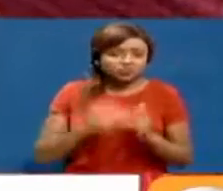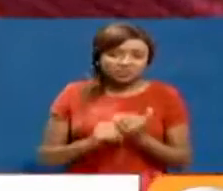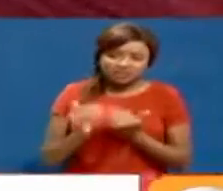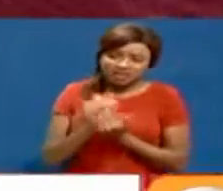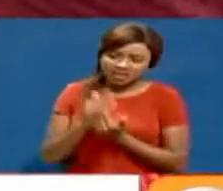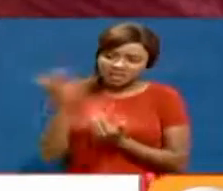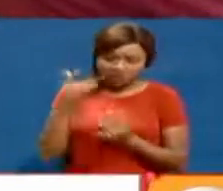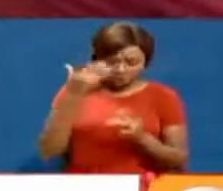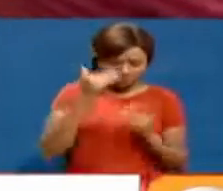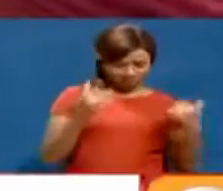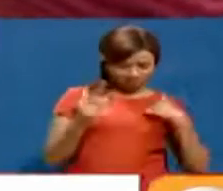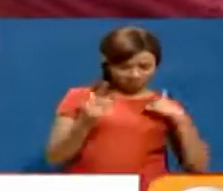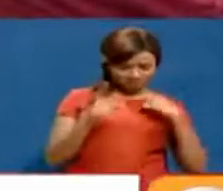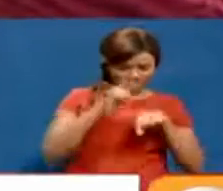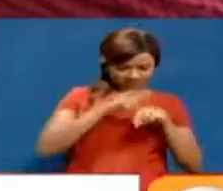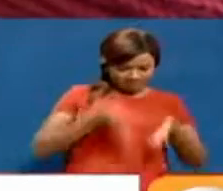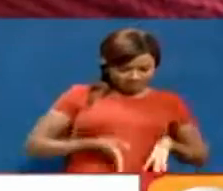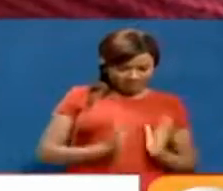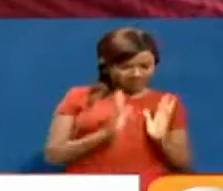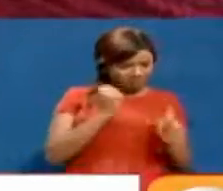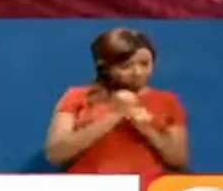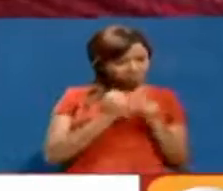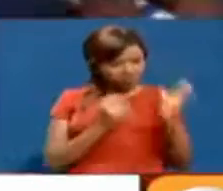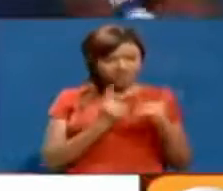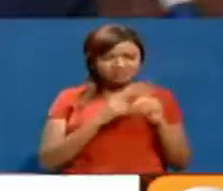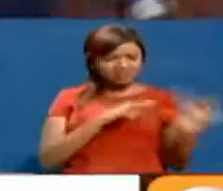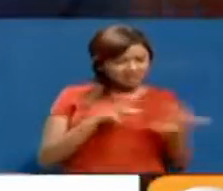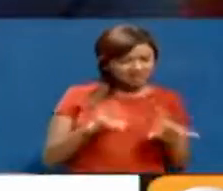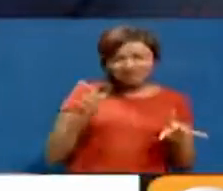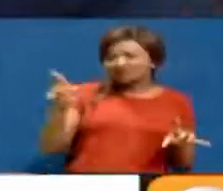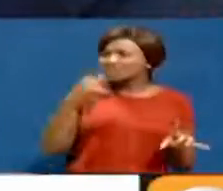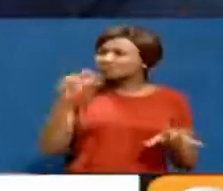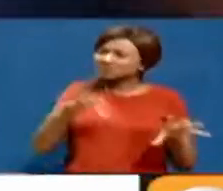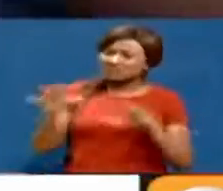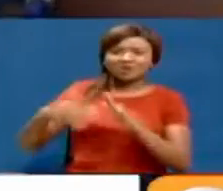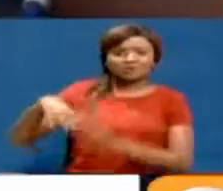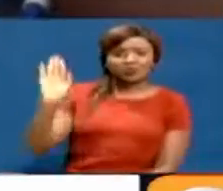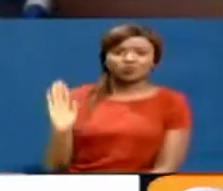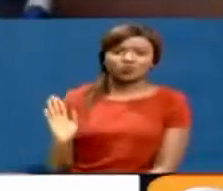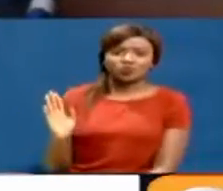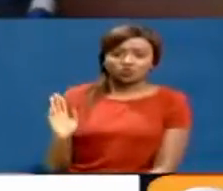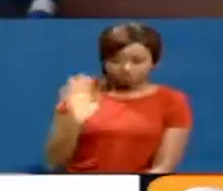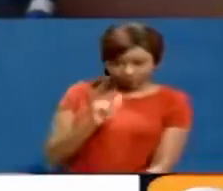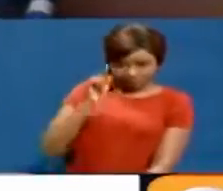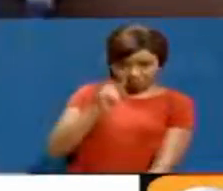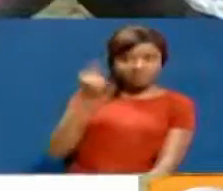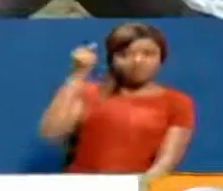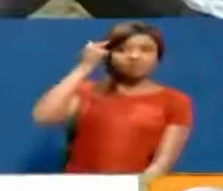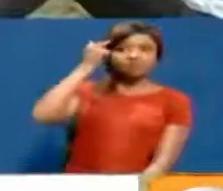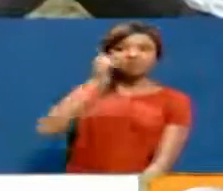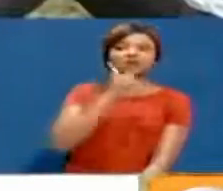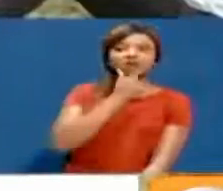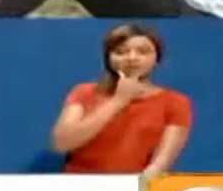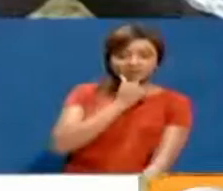mother, na pengine kuna mtu anawaelewa. Hawa wasichana watasaidiwa ili wale hawa watoto na waweze kuwa na pesa. Sasa hapo ndio hiyo thought